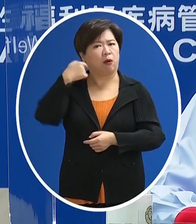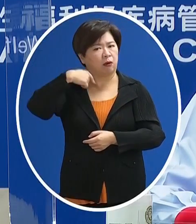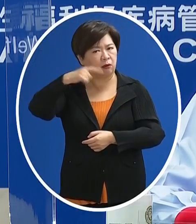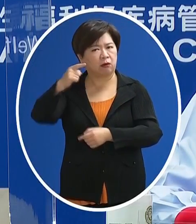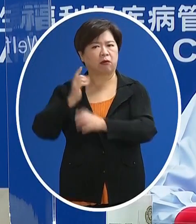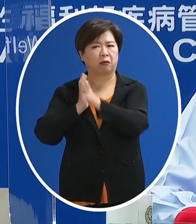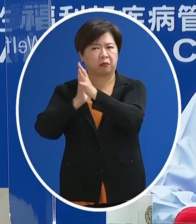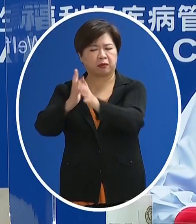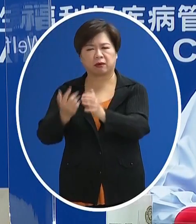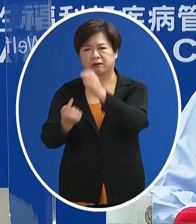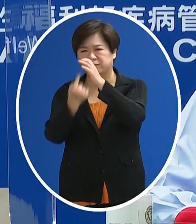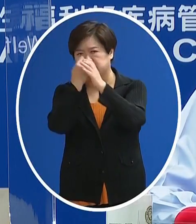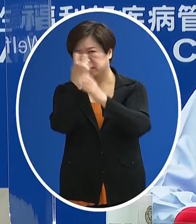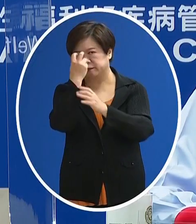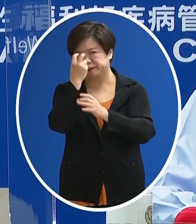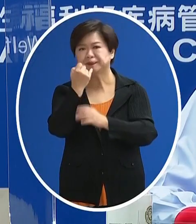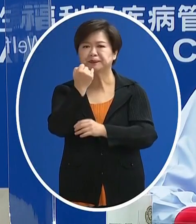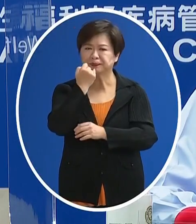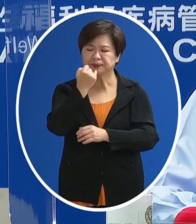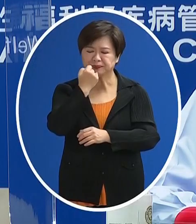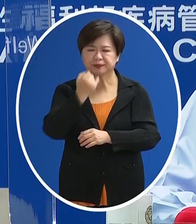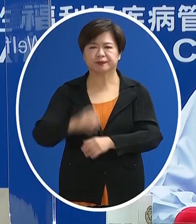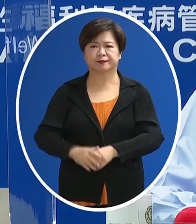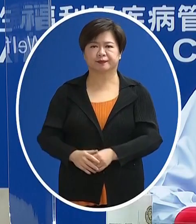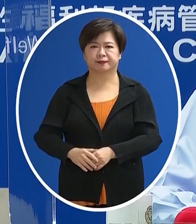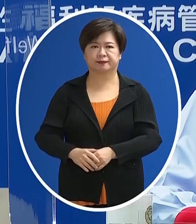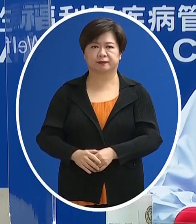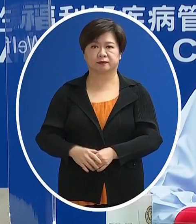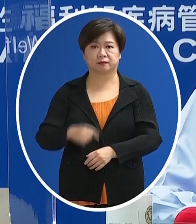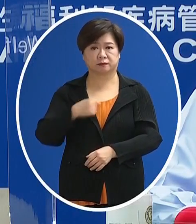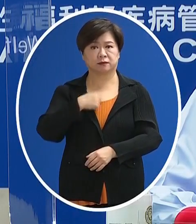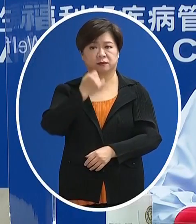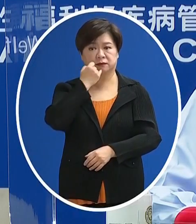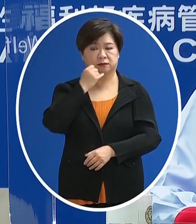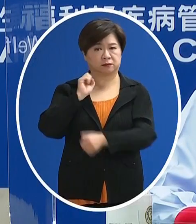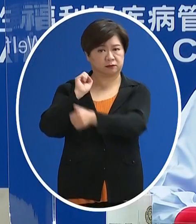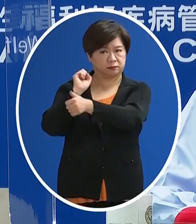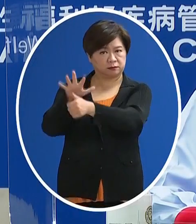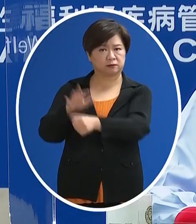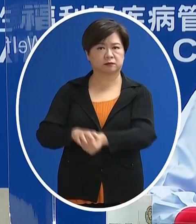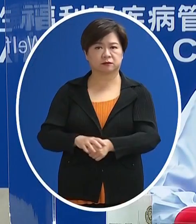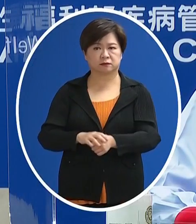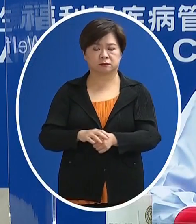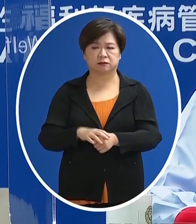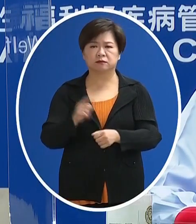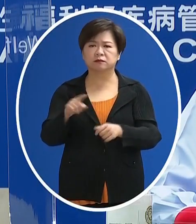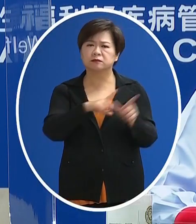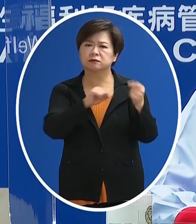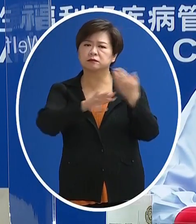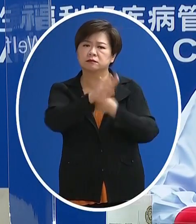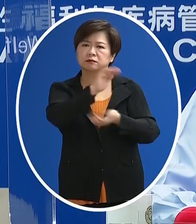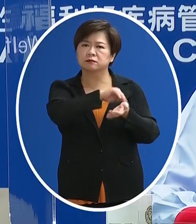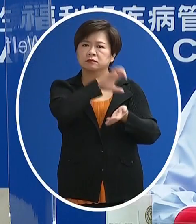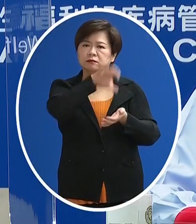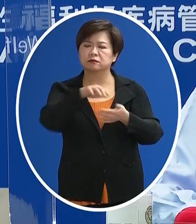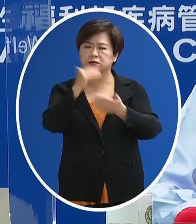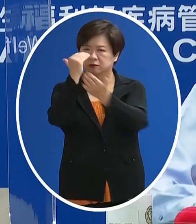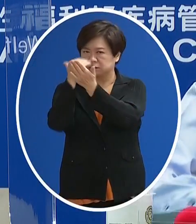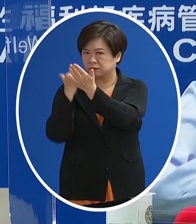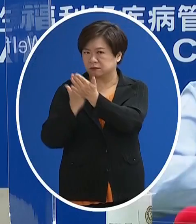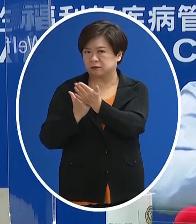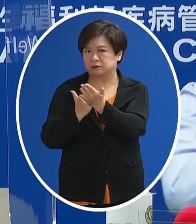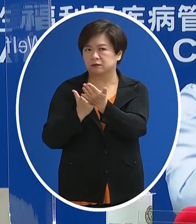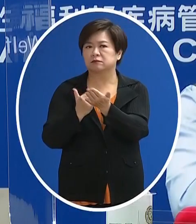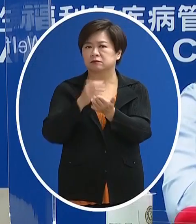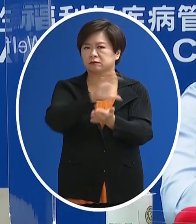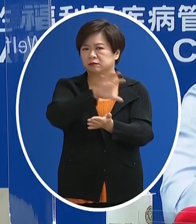筛。好，那可以在我们这边可以请他参考有一些医院的一个流程哈，那直接可以在